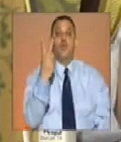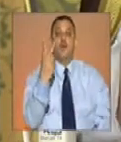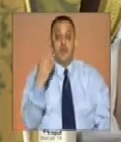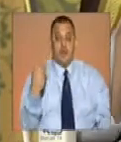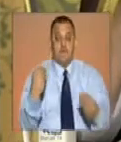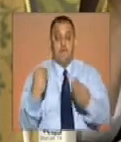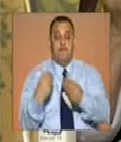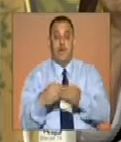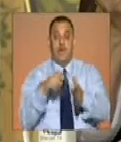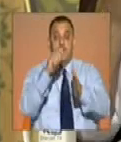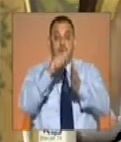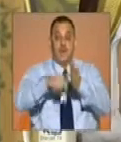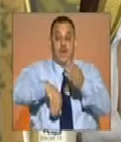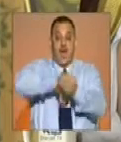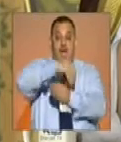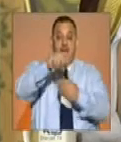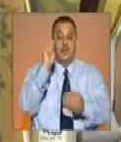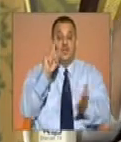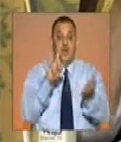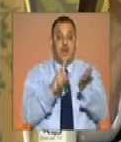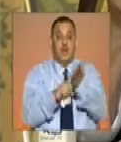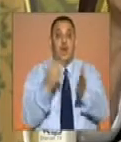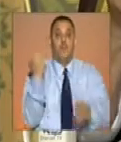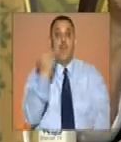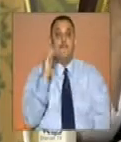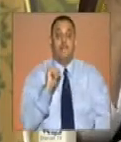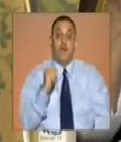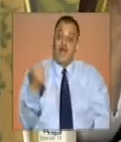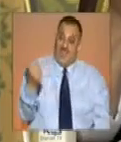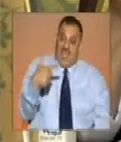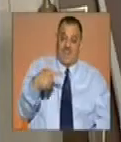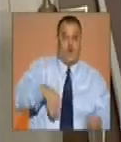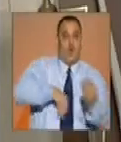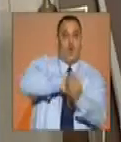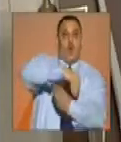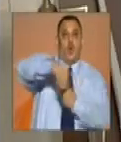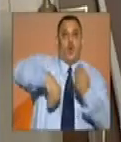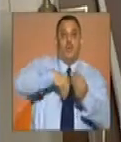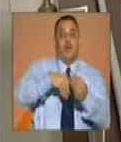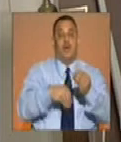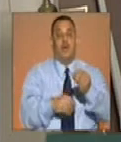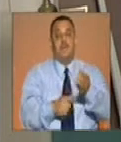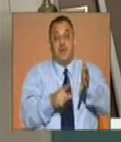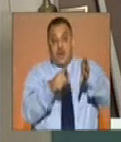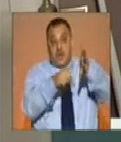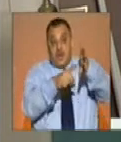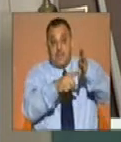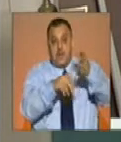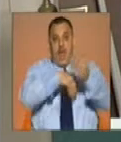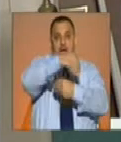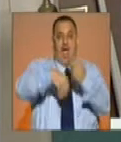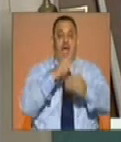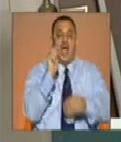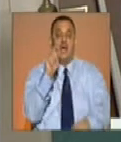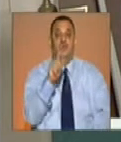لها حج وعمرة، لأن الحج أوجب من العمرة. الحج ركن الإسلام، الحج هو الفريضة العظيمة، ولذلك